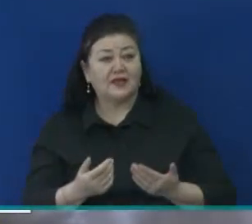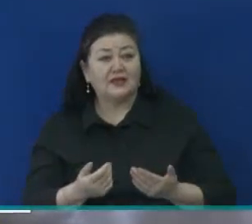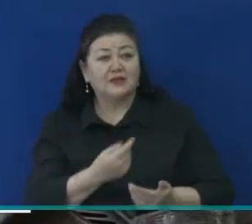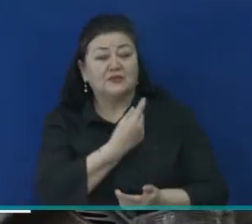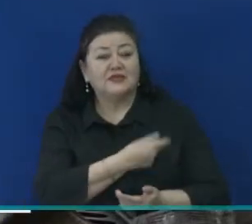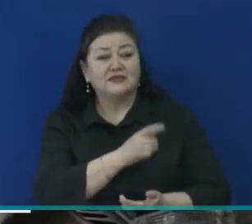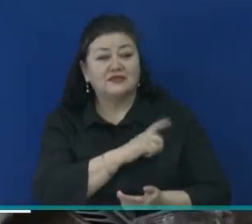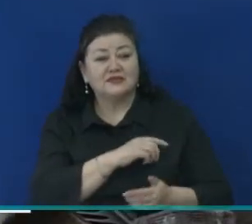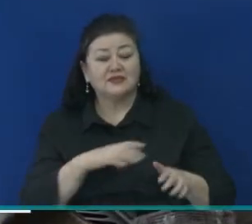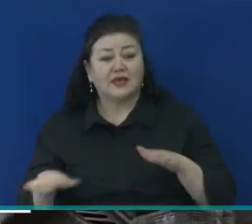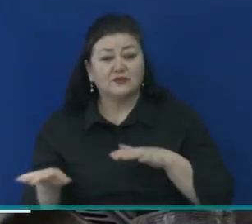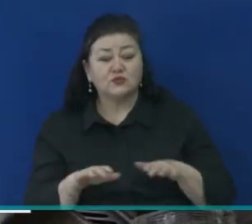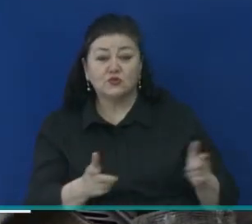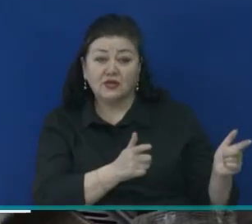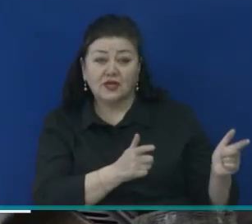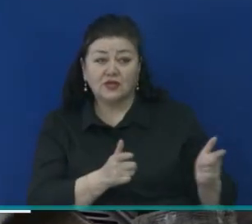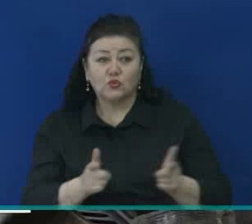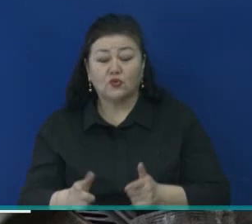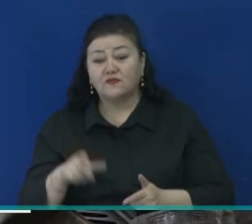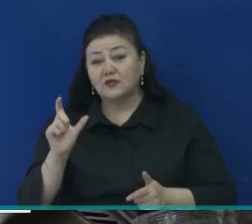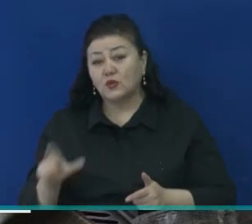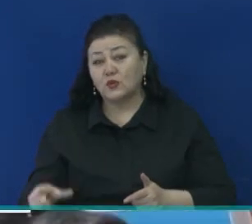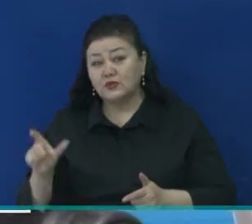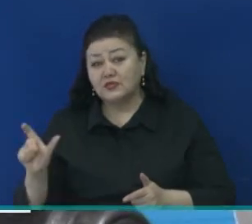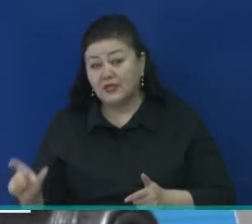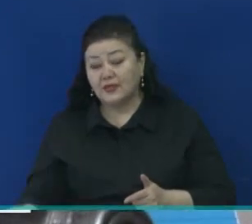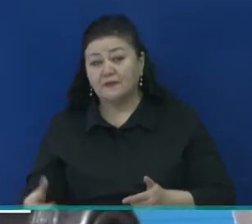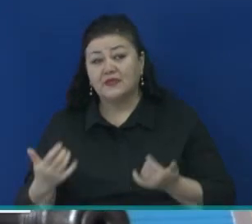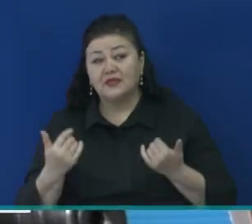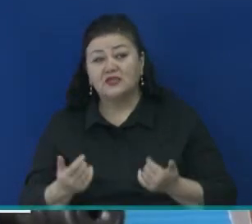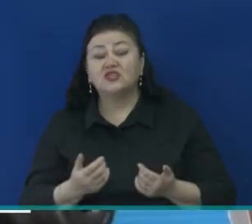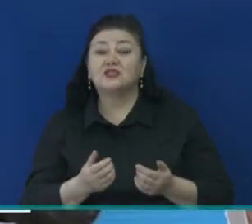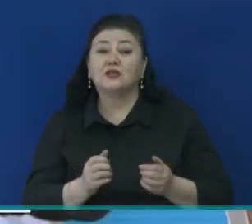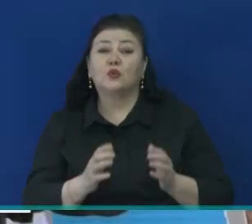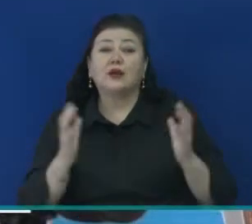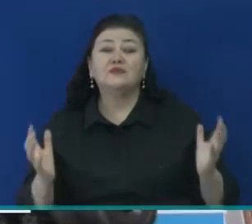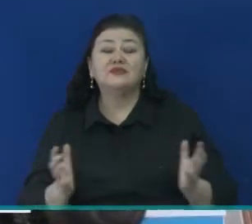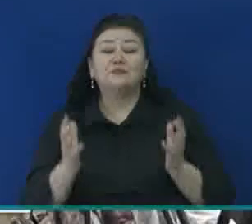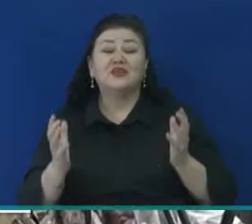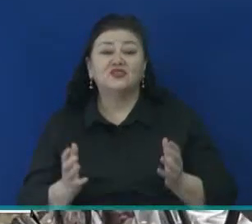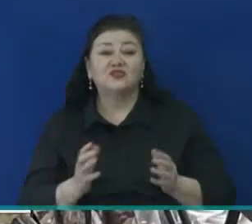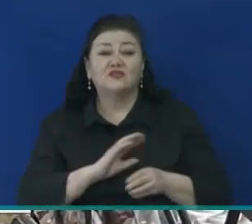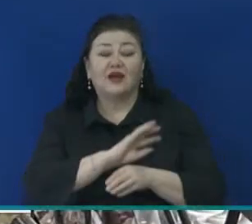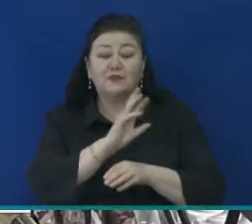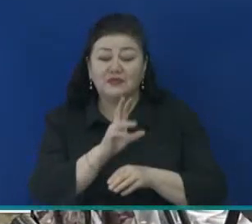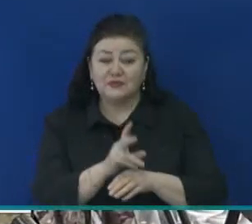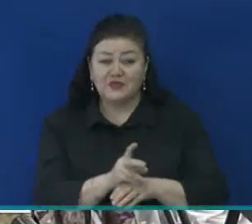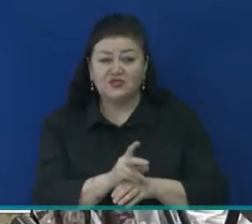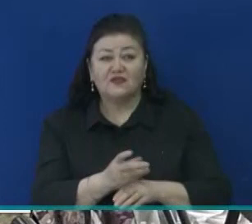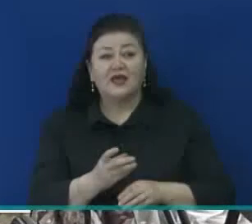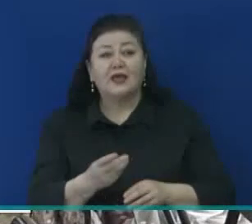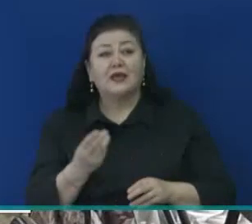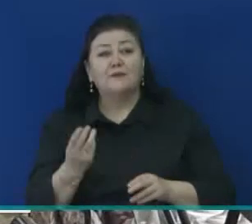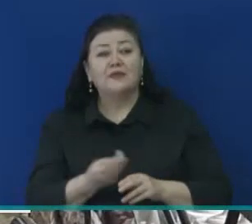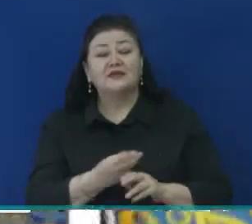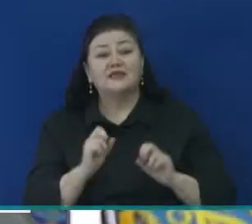медициналық қызмет лейтенанттарын даярлайды. Сонымен қатар университет біздің әскеріміздің қауіпсіздігін қамтамасыз етуде маңызды рөл атқаратын әскери дәрігерлерді